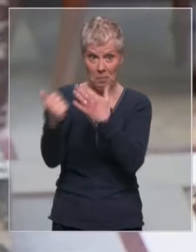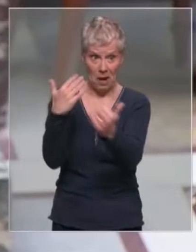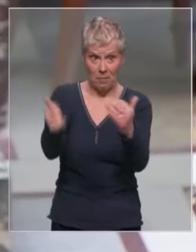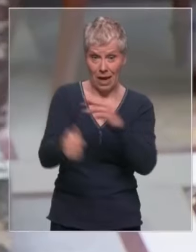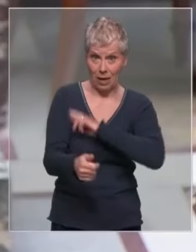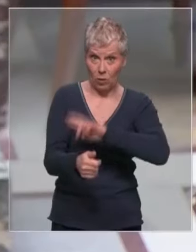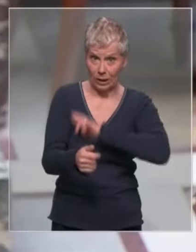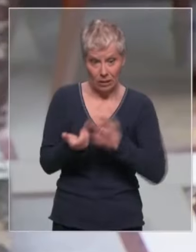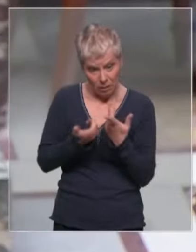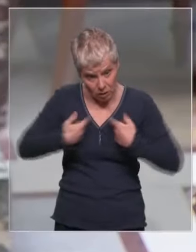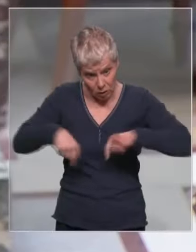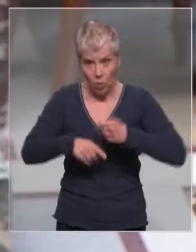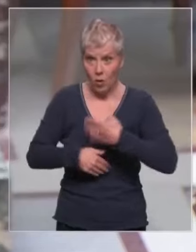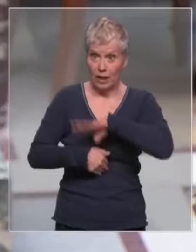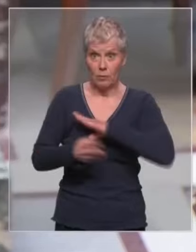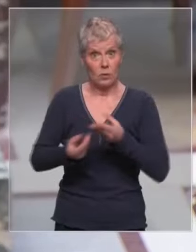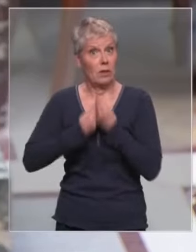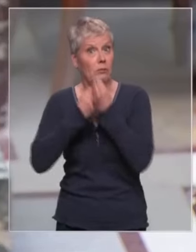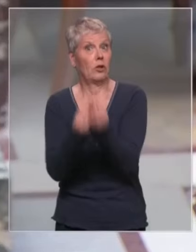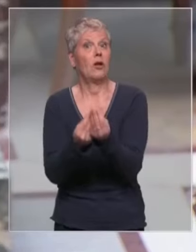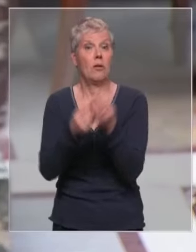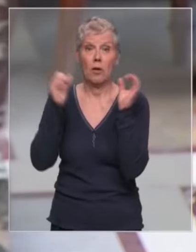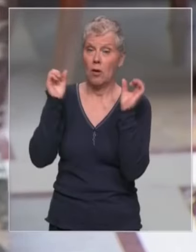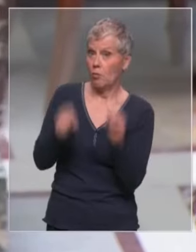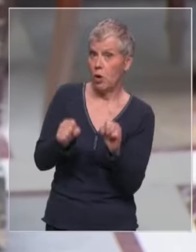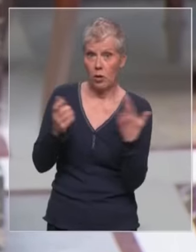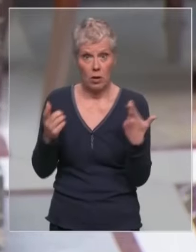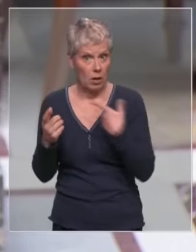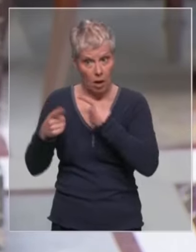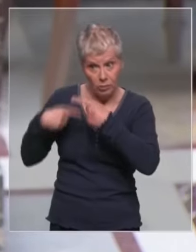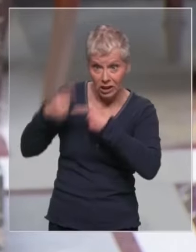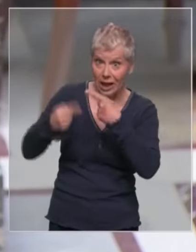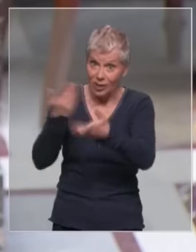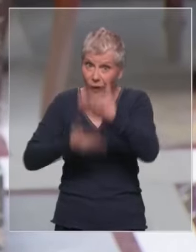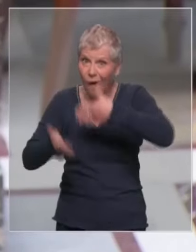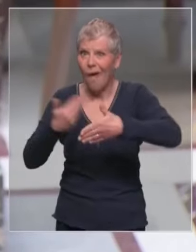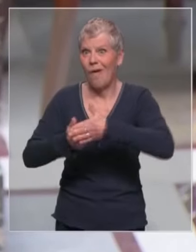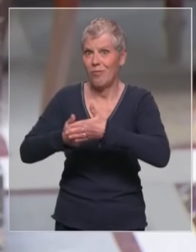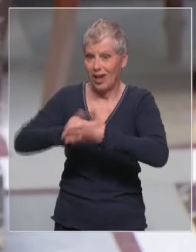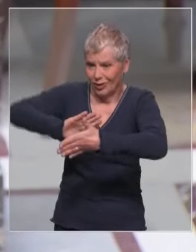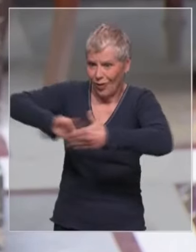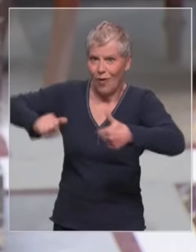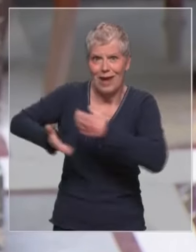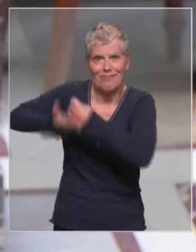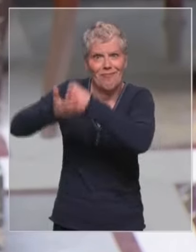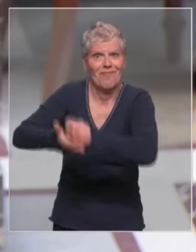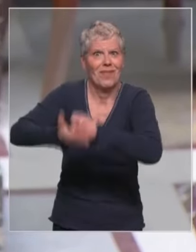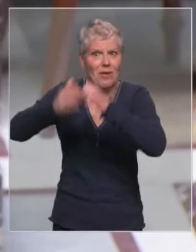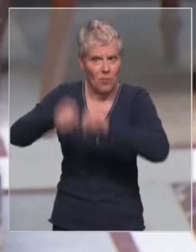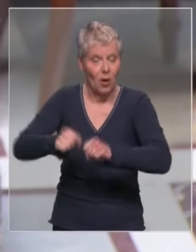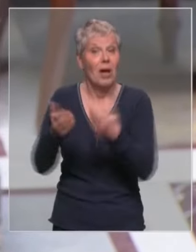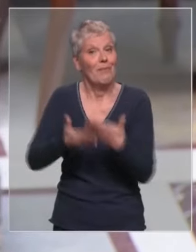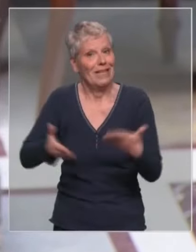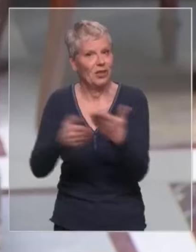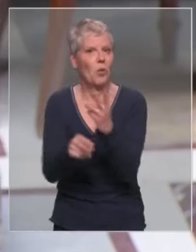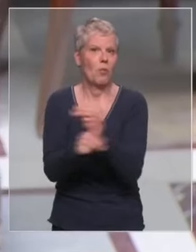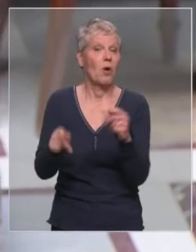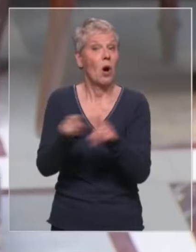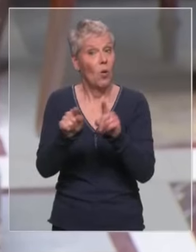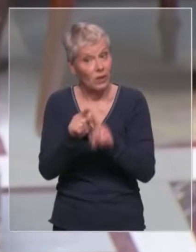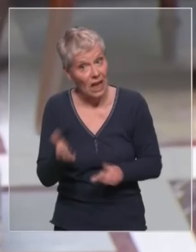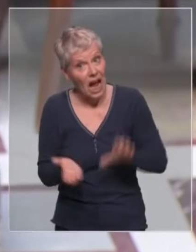notre responsabilité de faire en sorte qu'une génération puisse les remplacer dans les meilleures conditions et puisse faire des